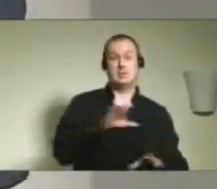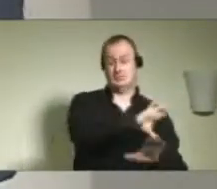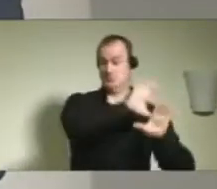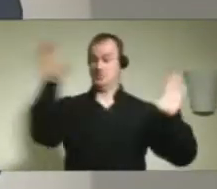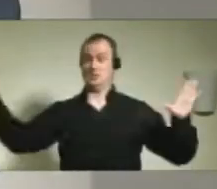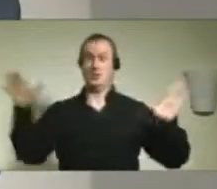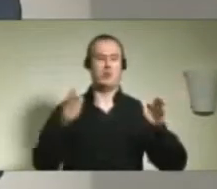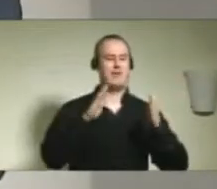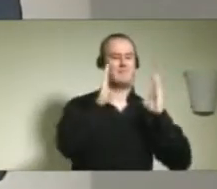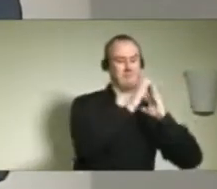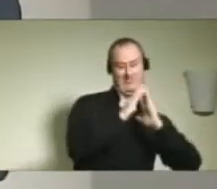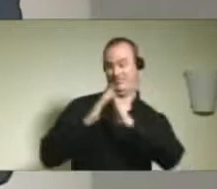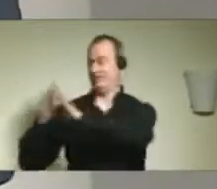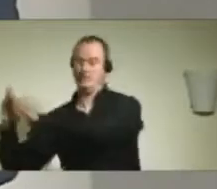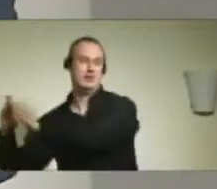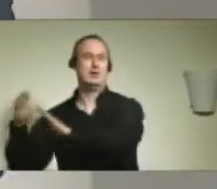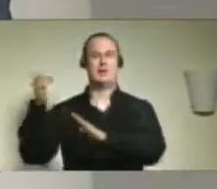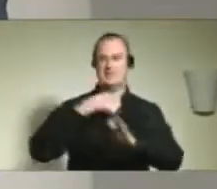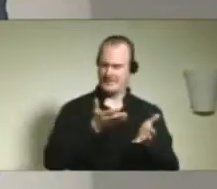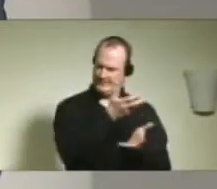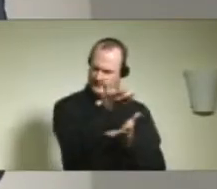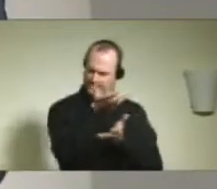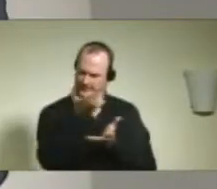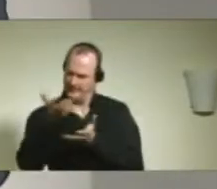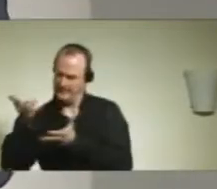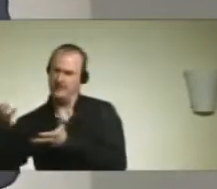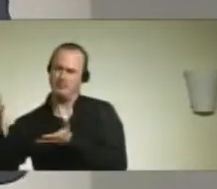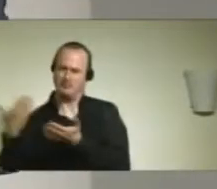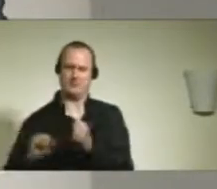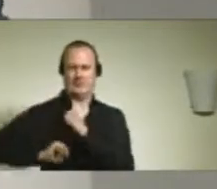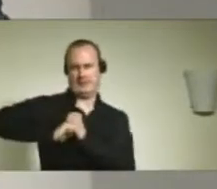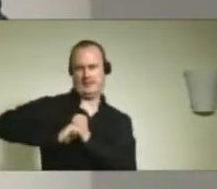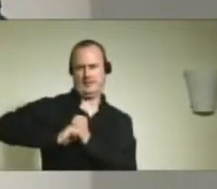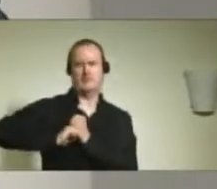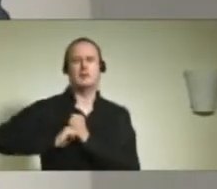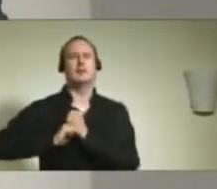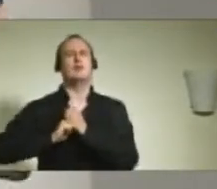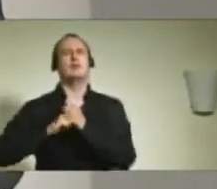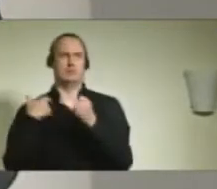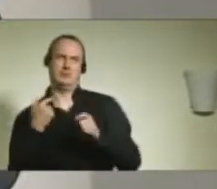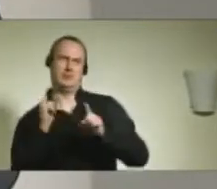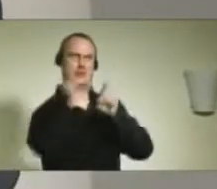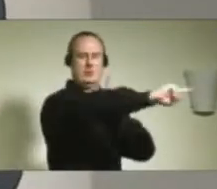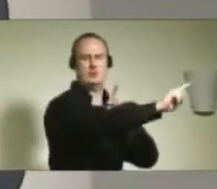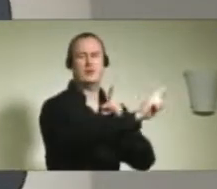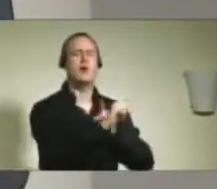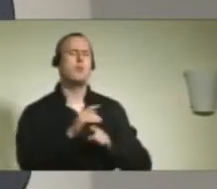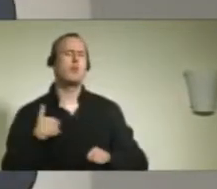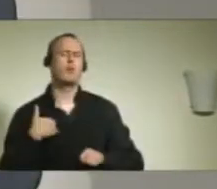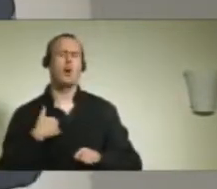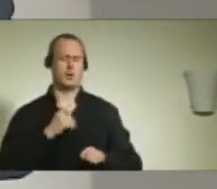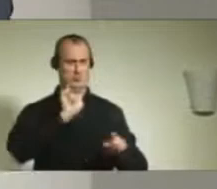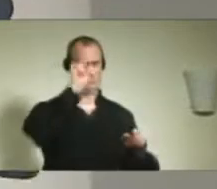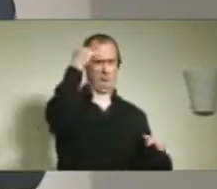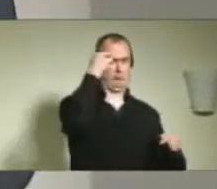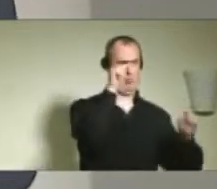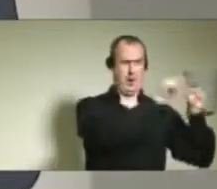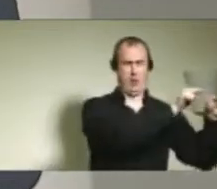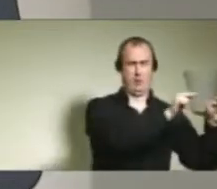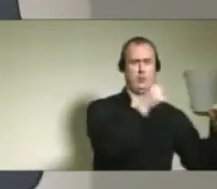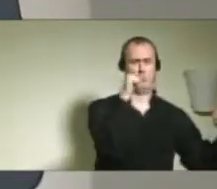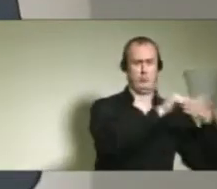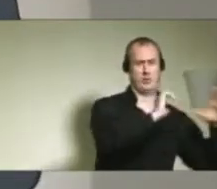grandes faiblesses du projet de l'employeur, c'est d'avoir agi unilatéralement sans